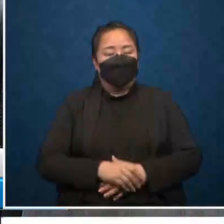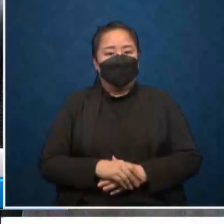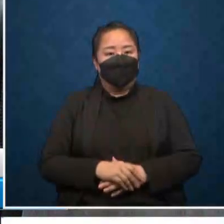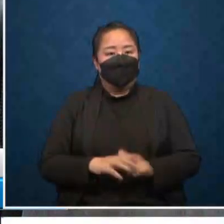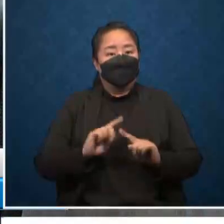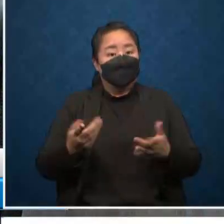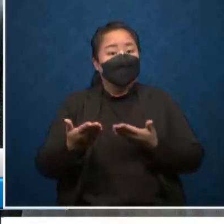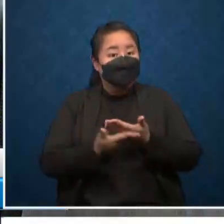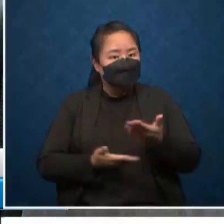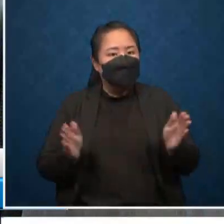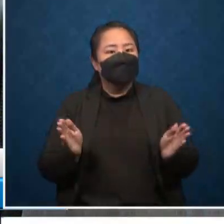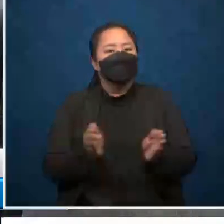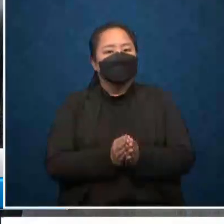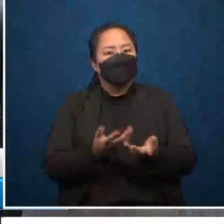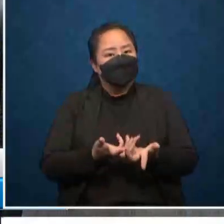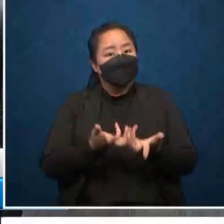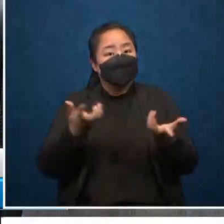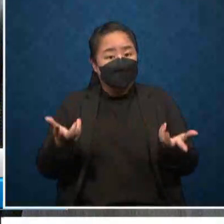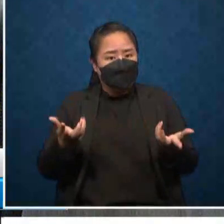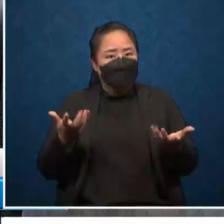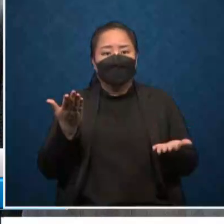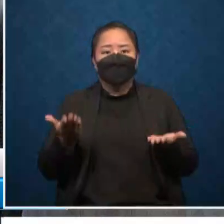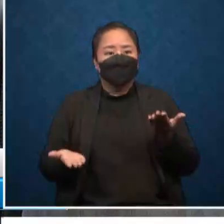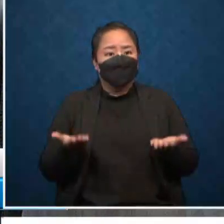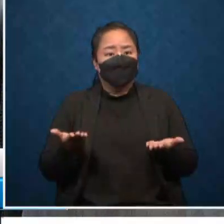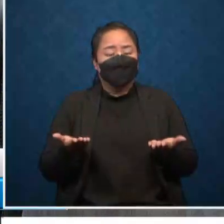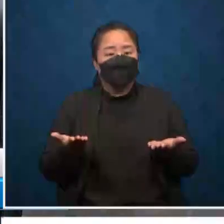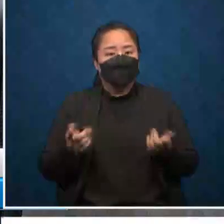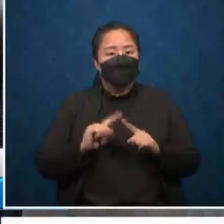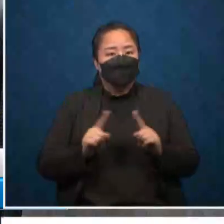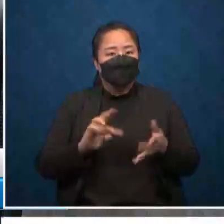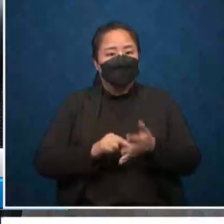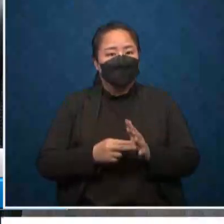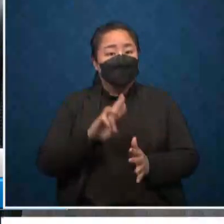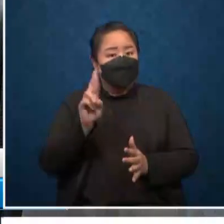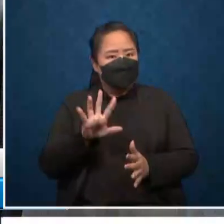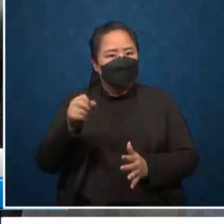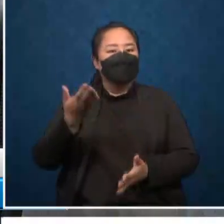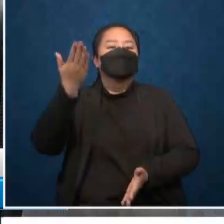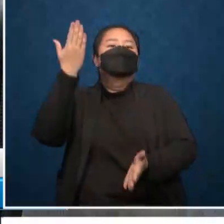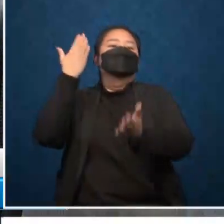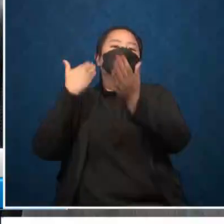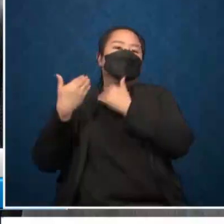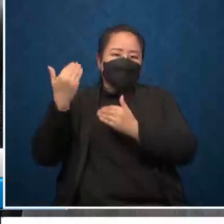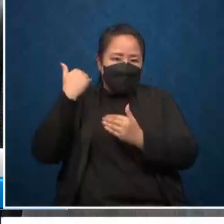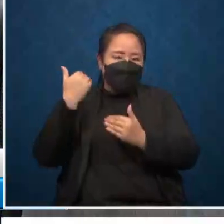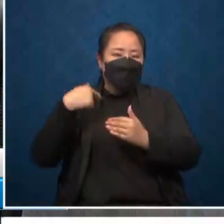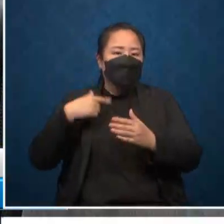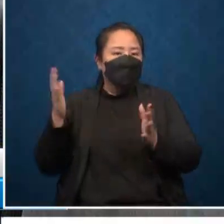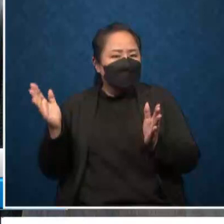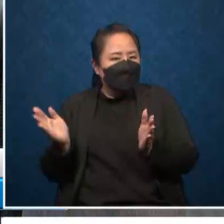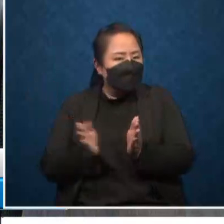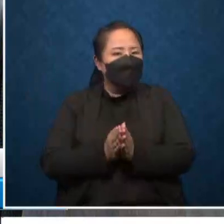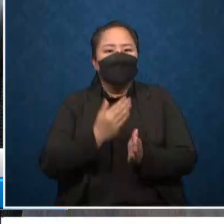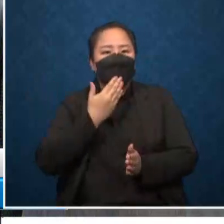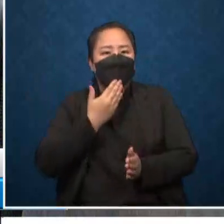put the line in, I think that I don't have to use this technique that goes over. We have to to always